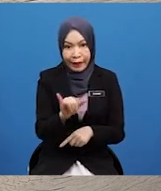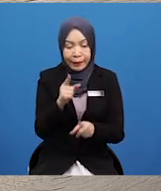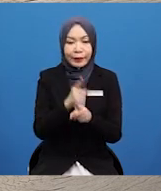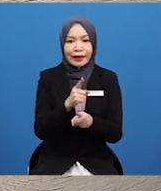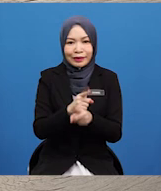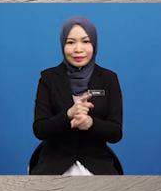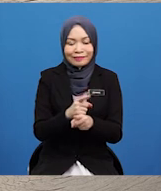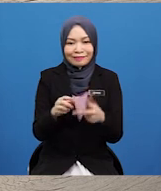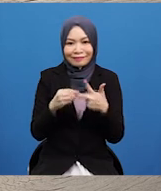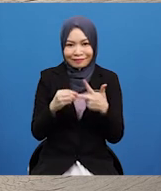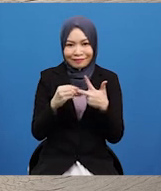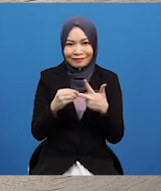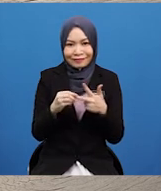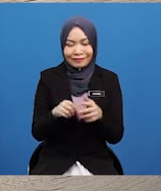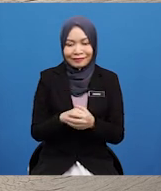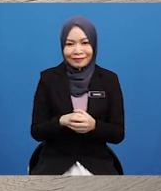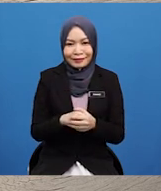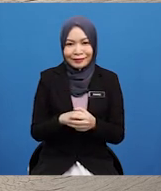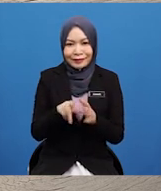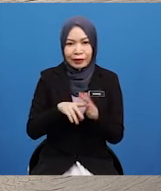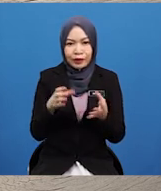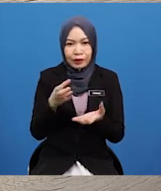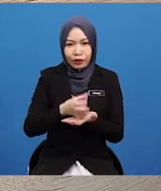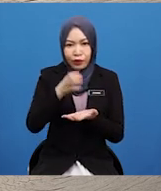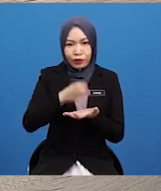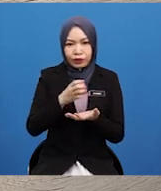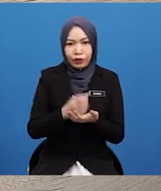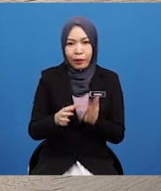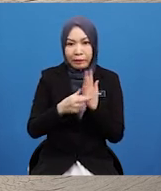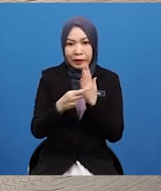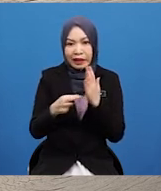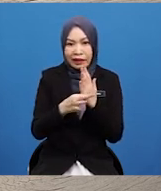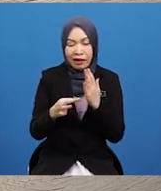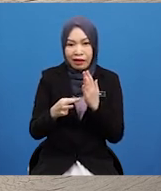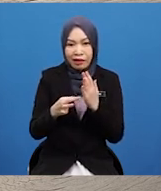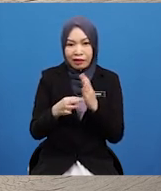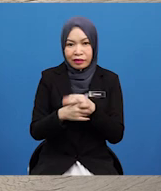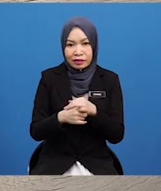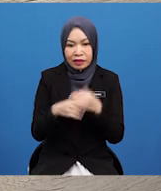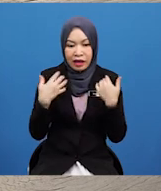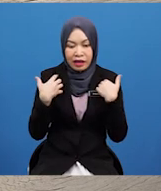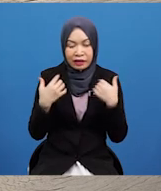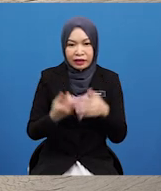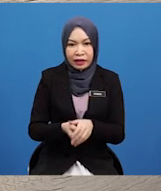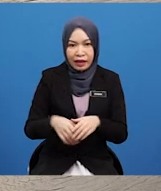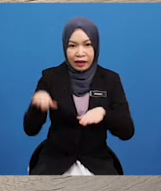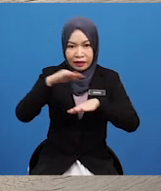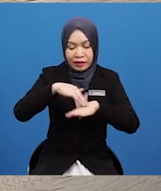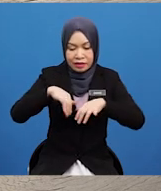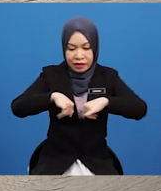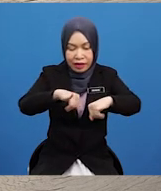3. Bertung-tung minyak petrol tumpah di atas jalan. Kata